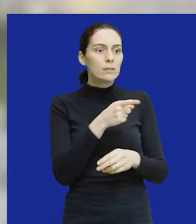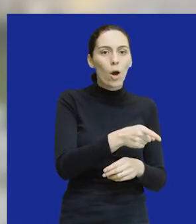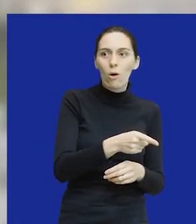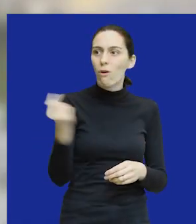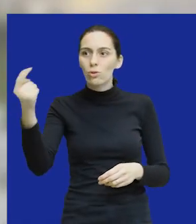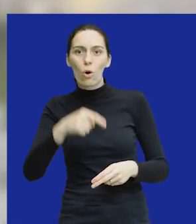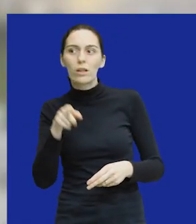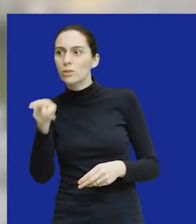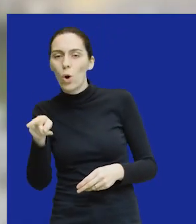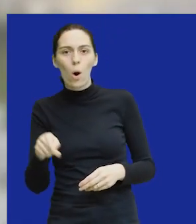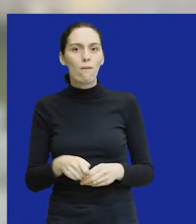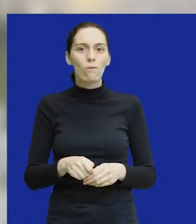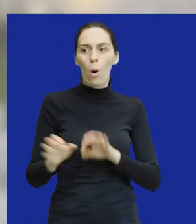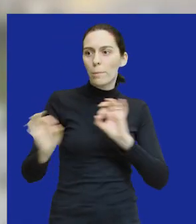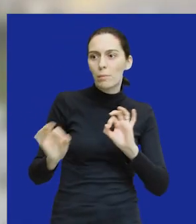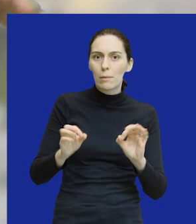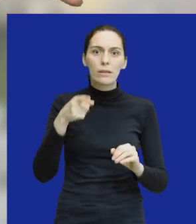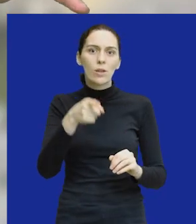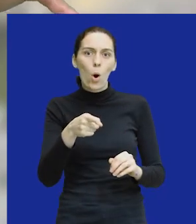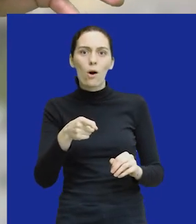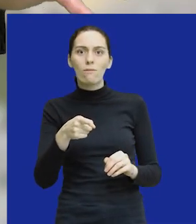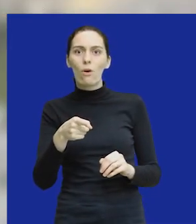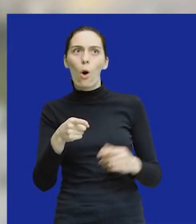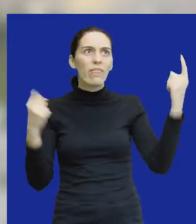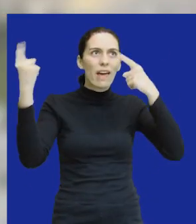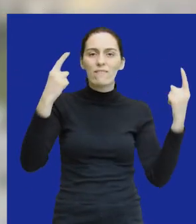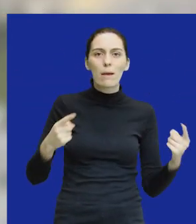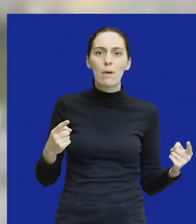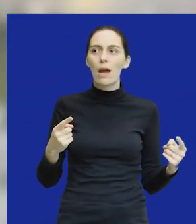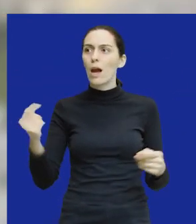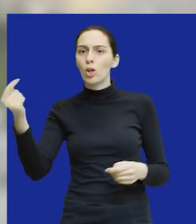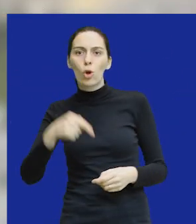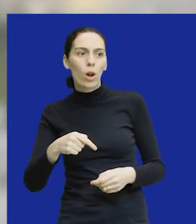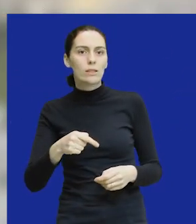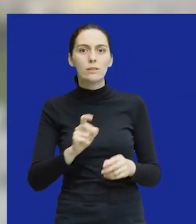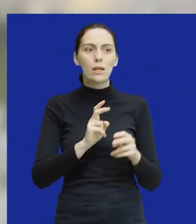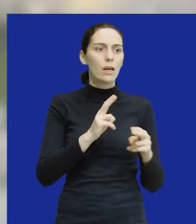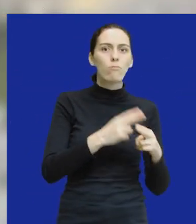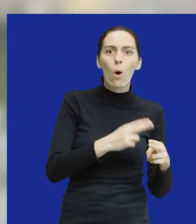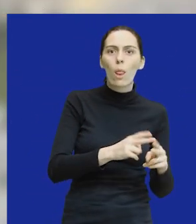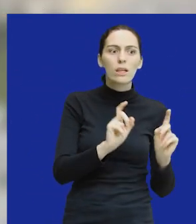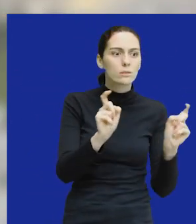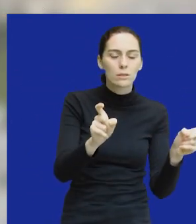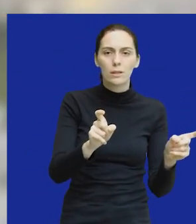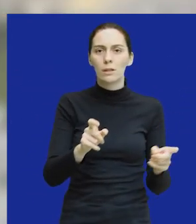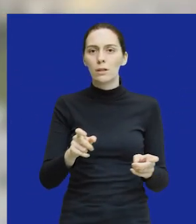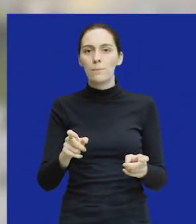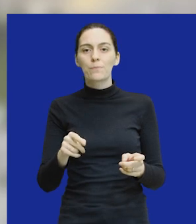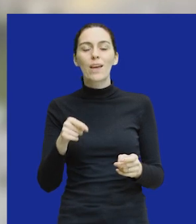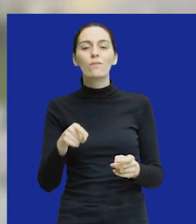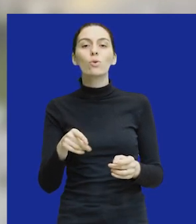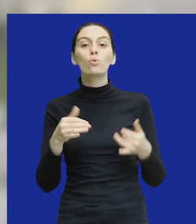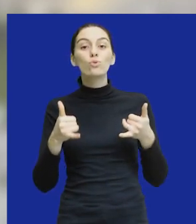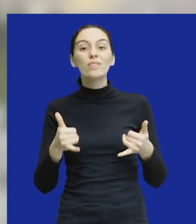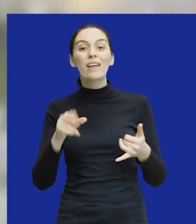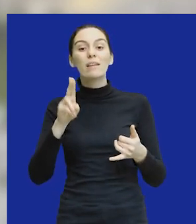Pazite, ovo hara, ovo dolazi, ono sprema nam se, ovo nevrijeme, dolazi nam ova pošast, ova bolest. E tu